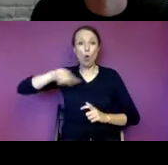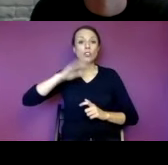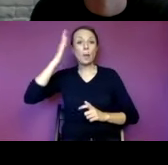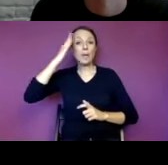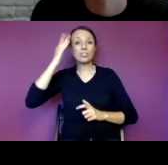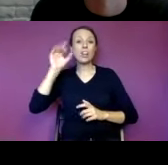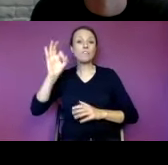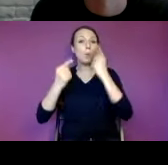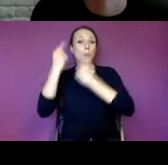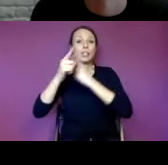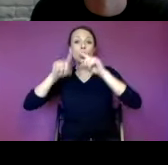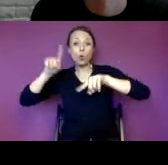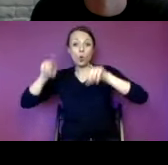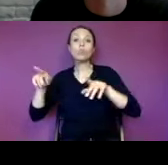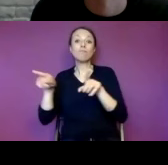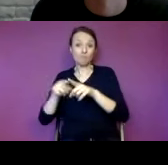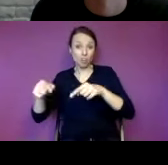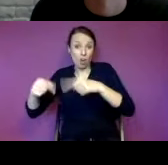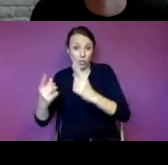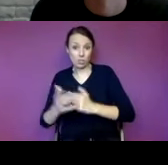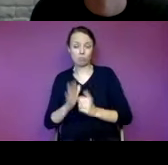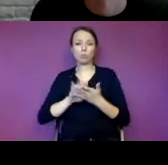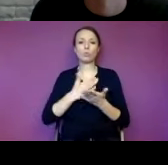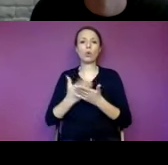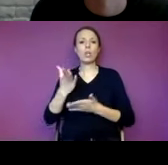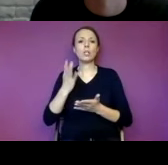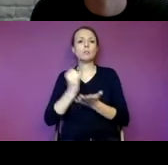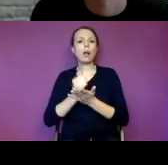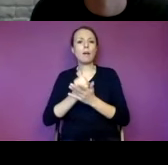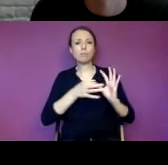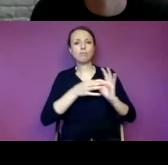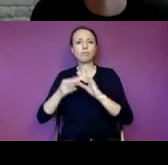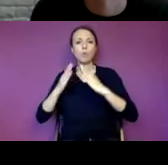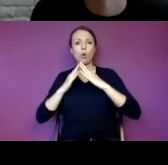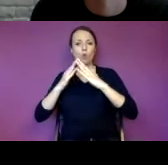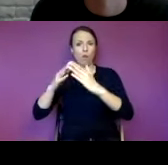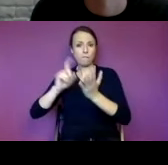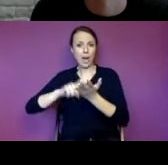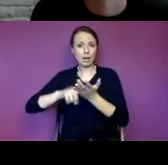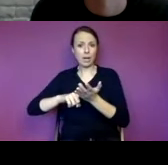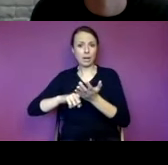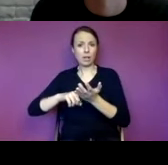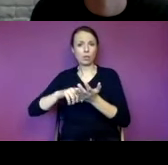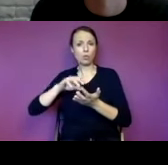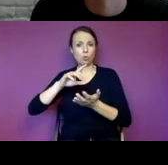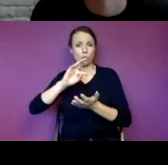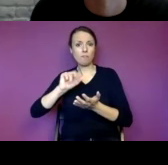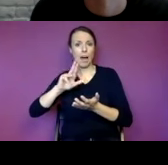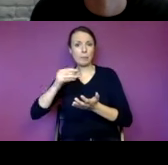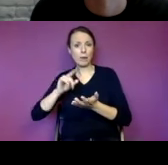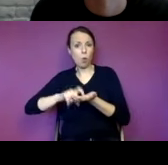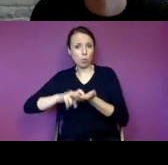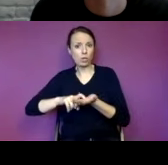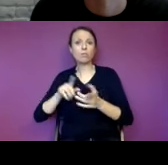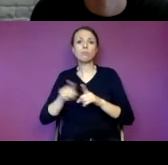Bo też kwestia fermy jest, i to tu już mówię bardziej z doświadczenia akurat mazowieckiego i prowadzenia projektu,